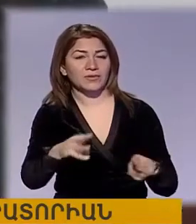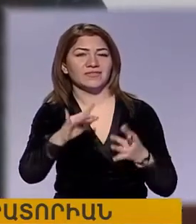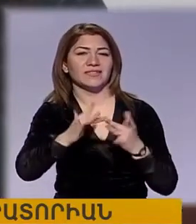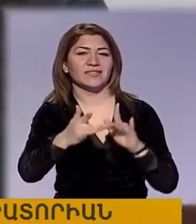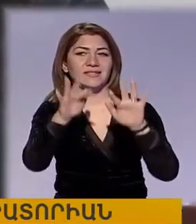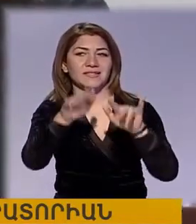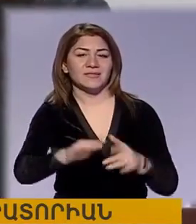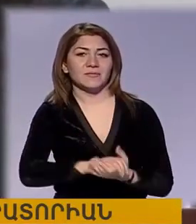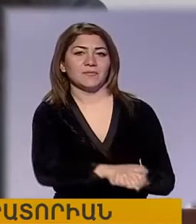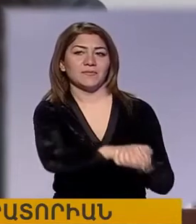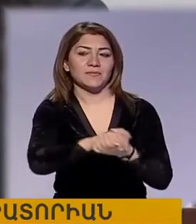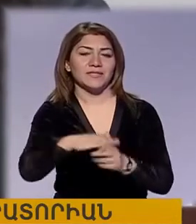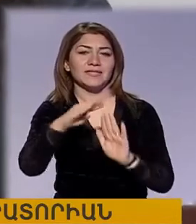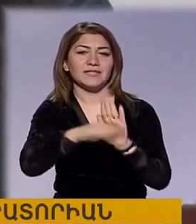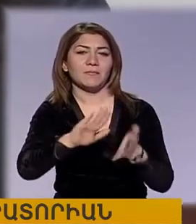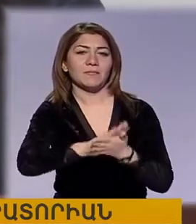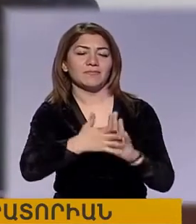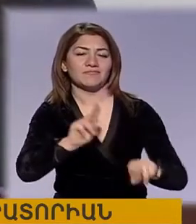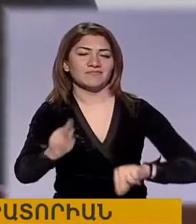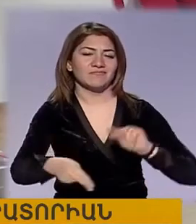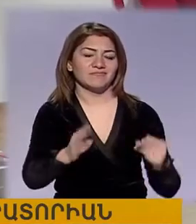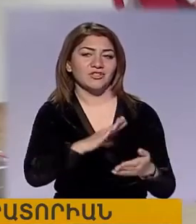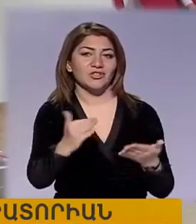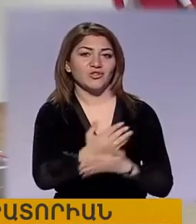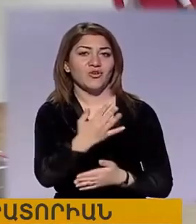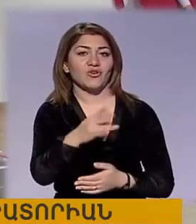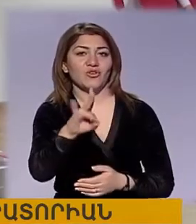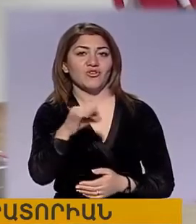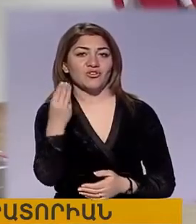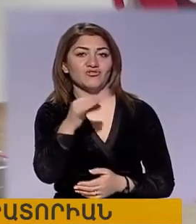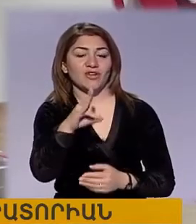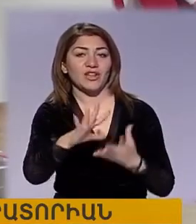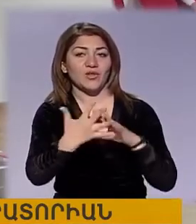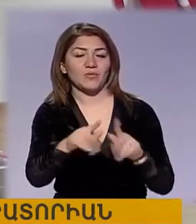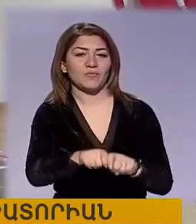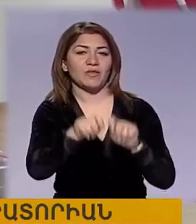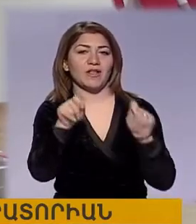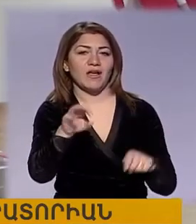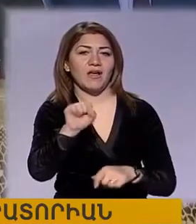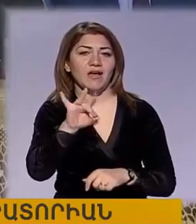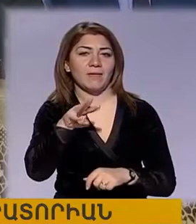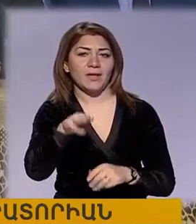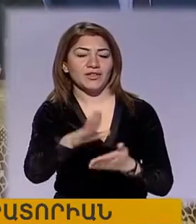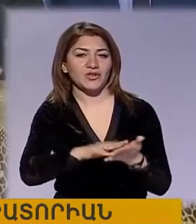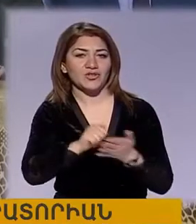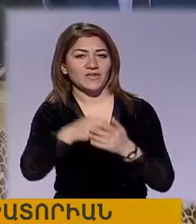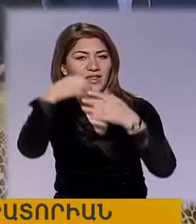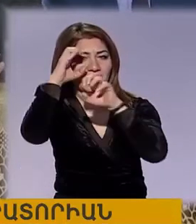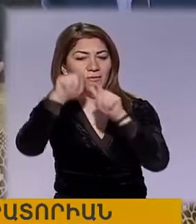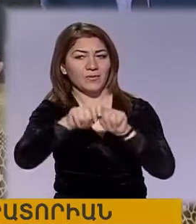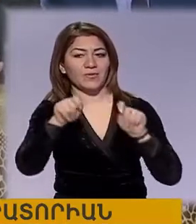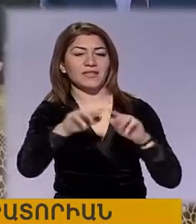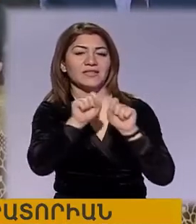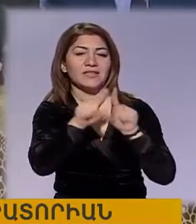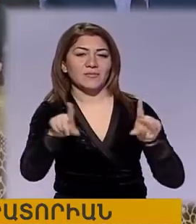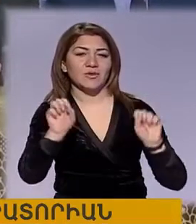ձեռնարկությունների միությունը ծրագիրը պայմանագրով են հաստատել։ Իսկ Նորշեն գյուղում բացվել է Արմաթ ինժեներական լաբորատորիա։ Նորշենցի դպրոցականները արդեն